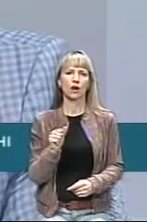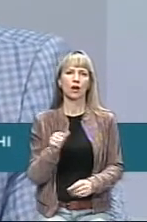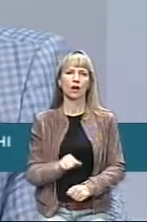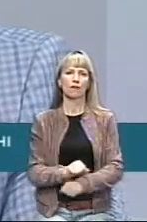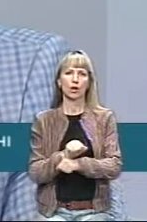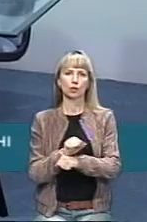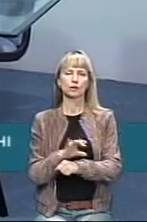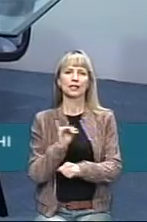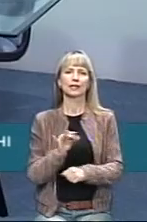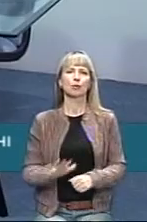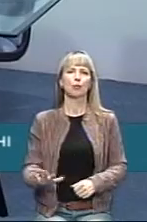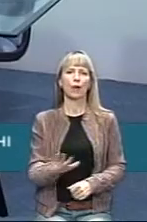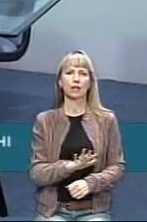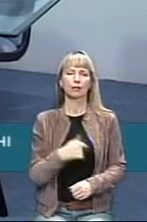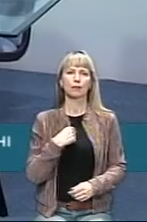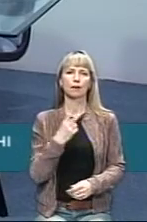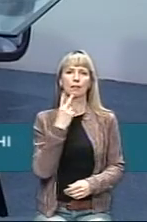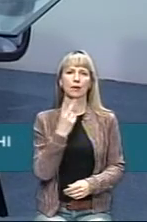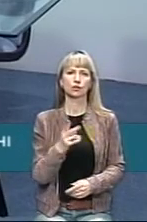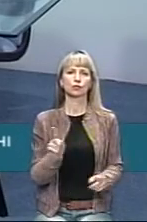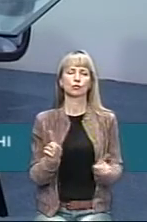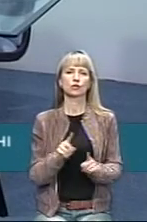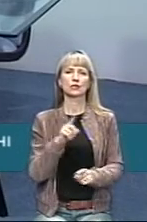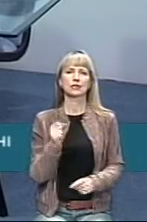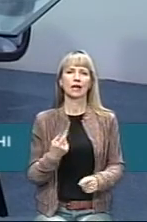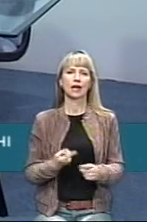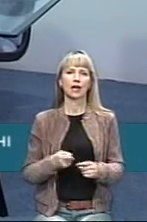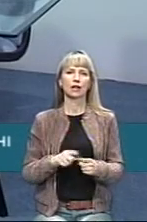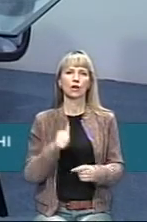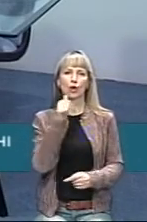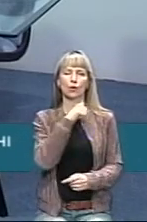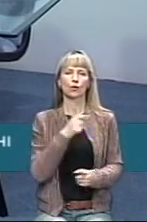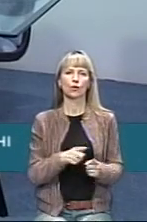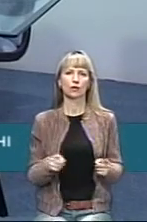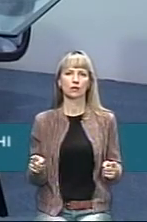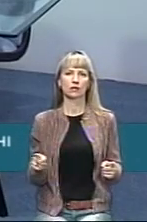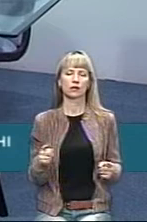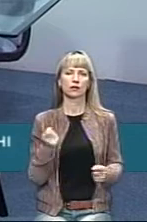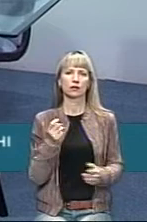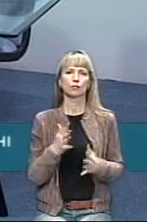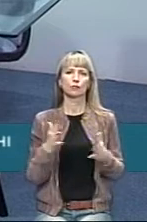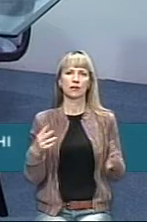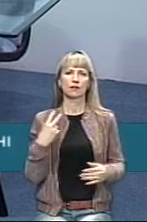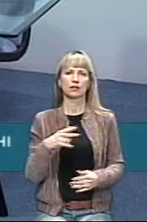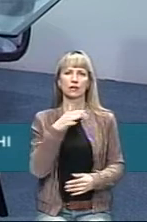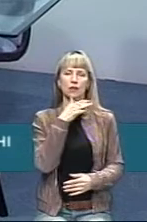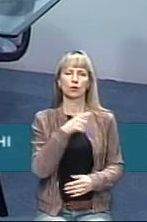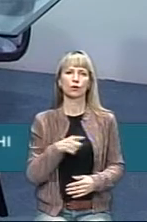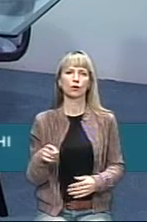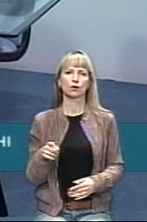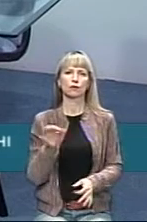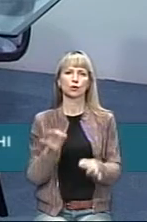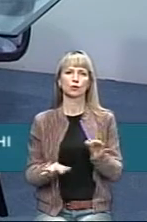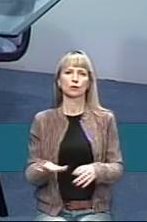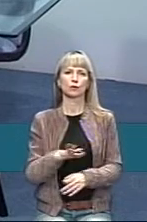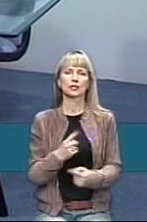«Майдан». І ми бачимо, що за ці роки, ну, це трошки більше 20 років,